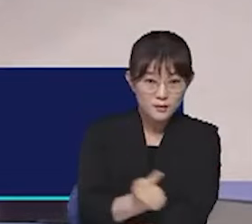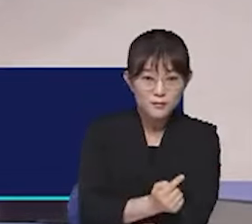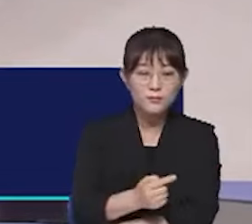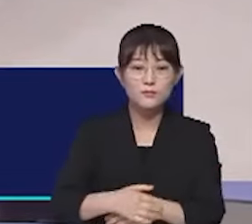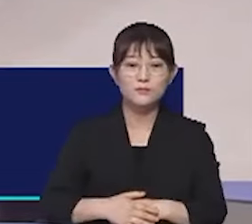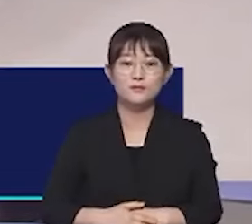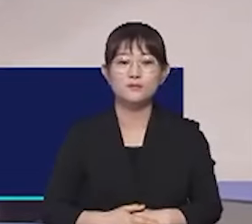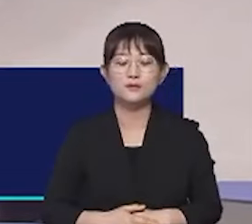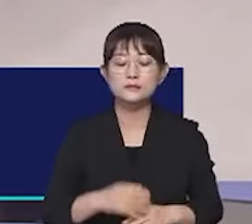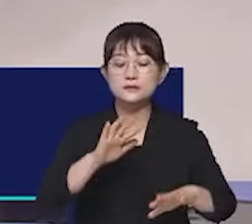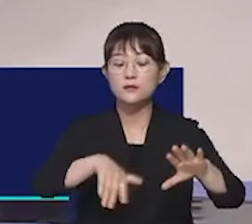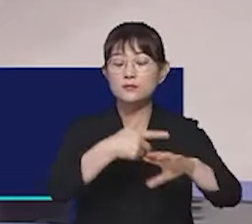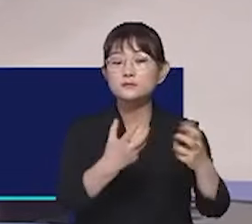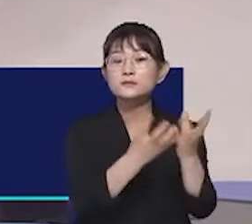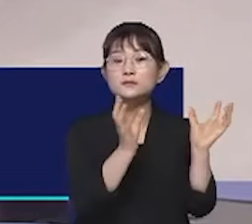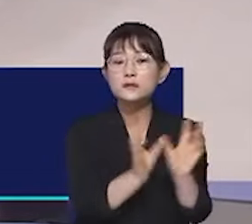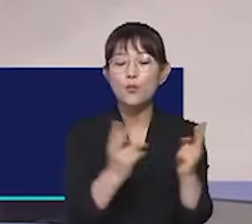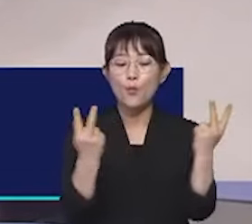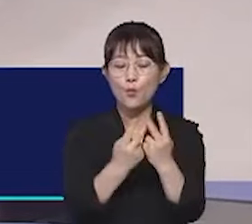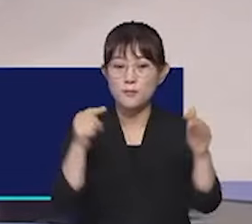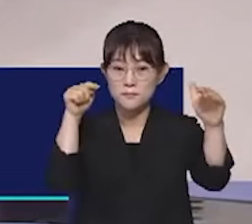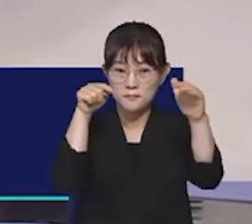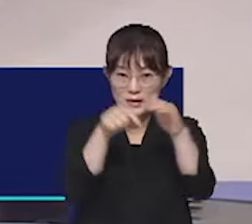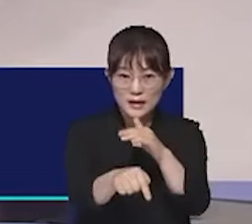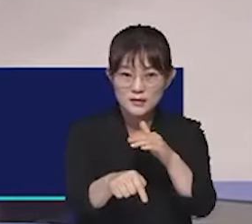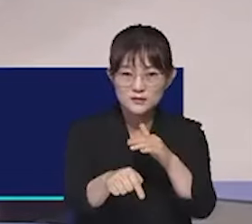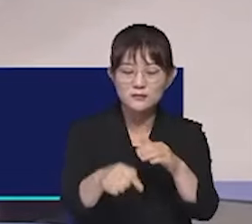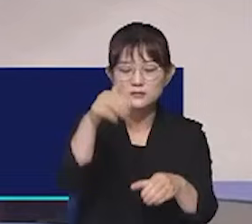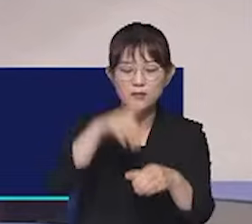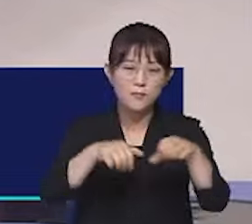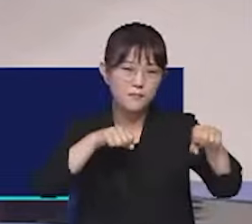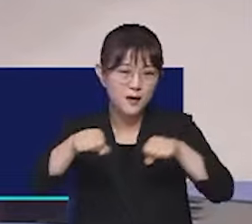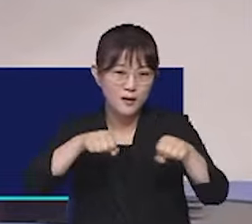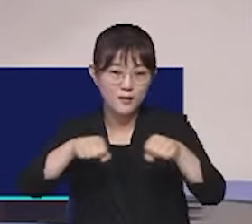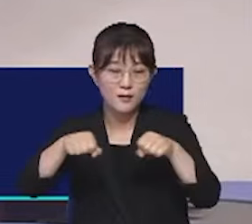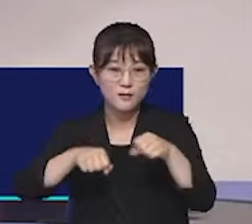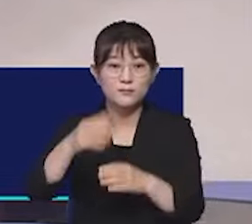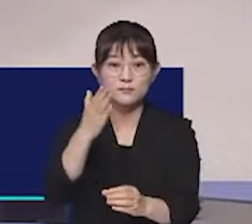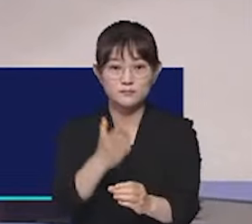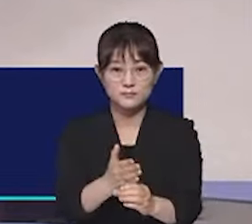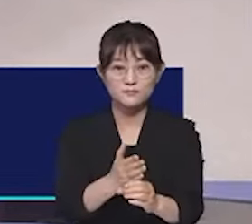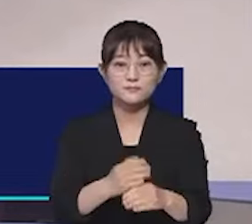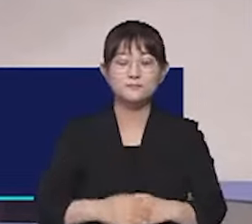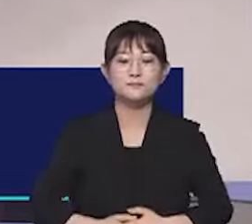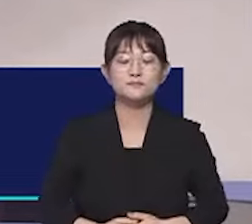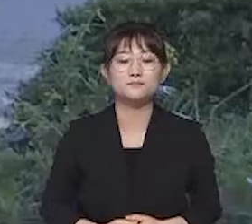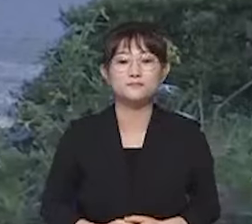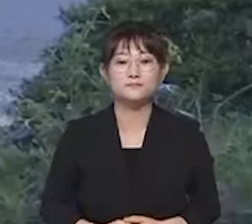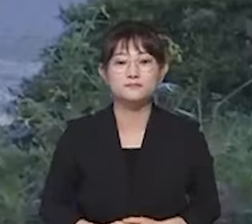혁신당은 곡성으로 이동해 이틀째 구애 활동을 펼쳤습니다. 정경원 기자입니다.